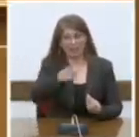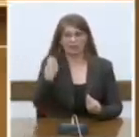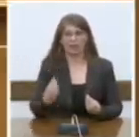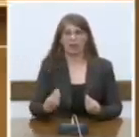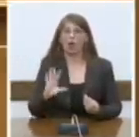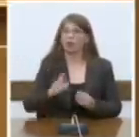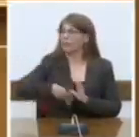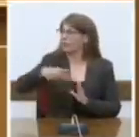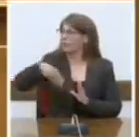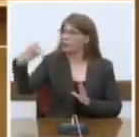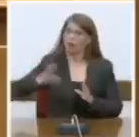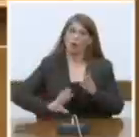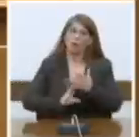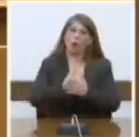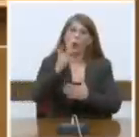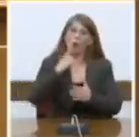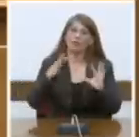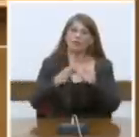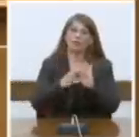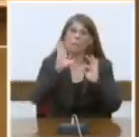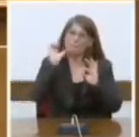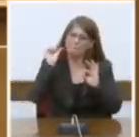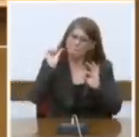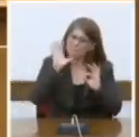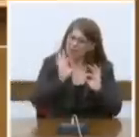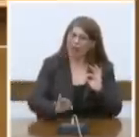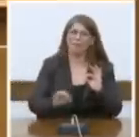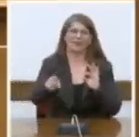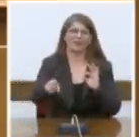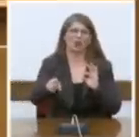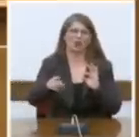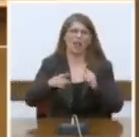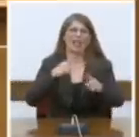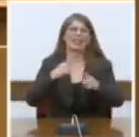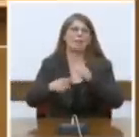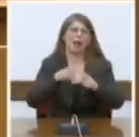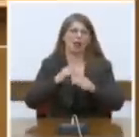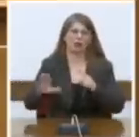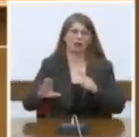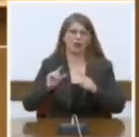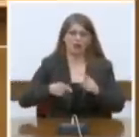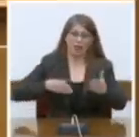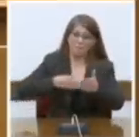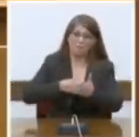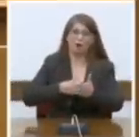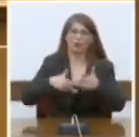ο ΣΥΡΙΖΑ Προοδευτική Συμμαχία είναι ο πραγματικός αντίπαλος του συστήματος εξουσίας. Είναι το εμπόδιο στην κυβέρνηση